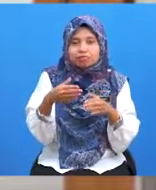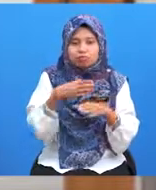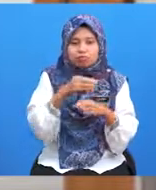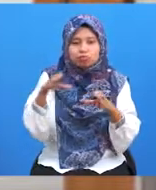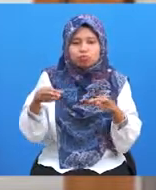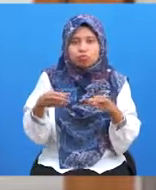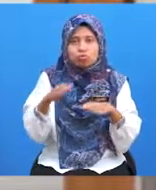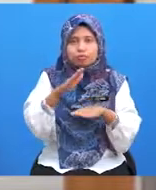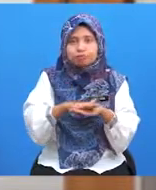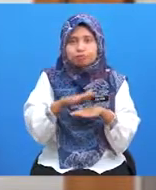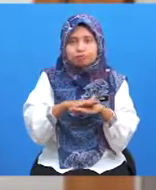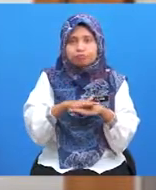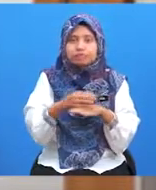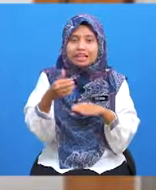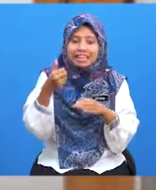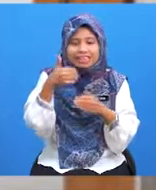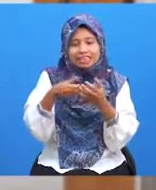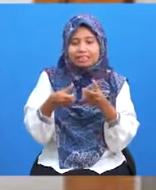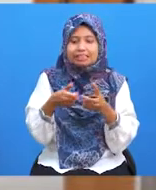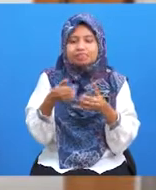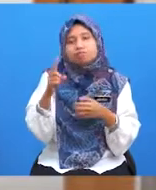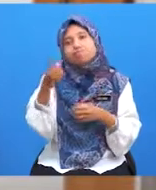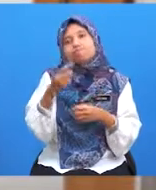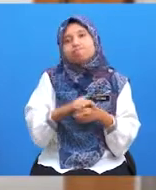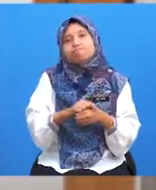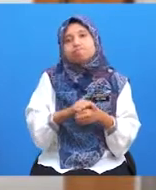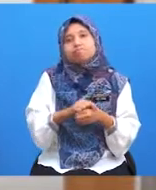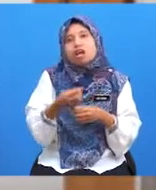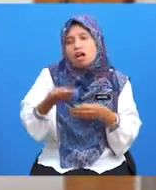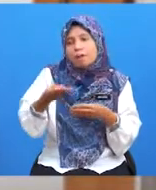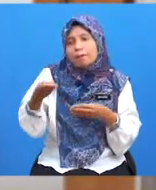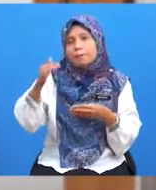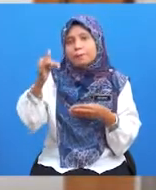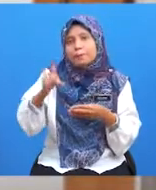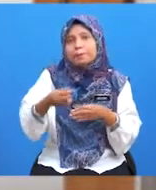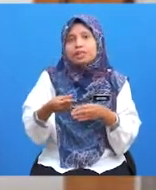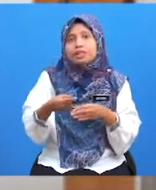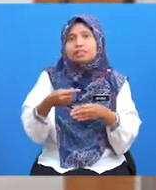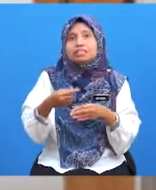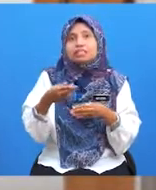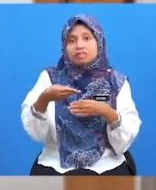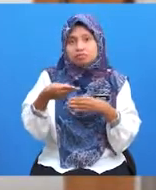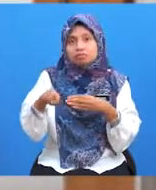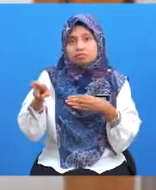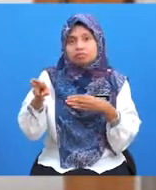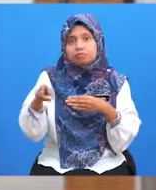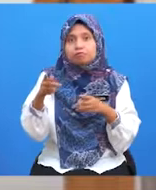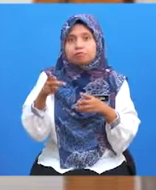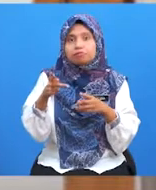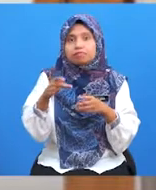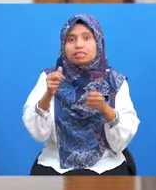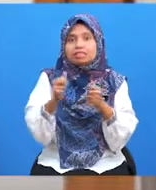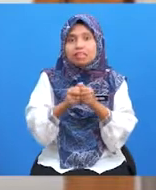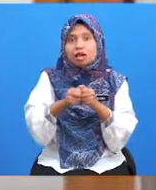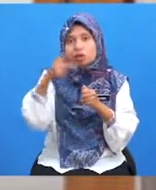secara atas talian Hai bareng atau produk yang dipesan akan dihantar melalui poslaju